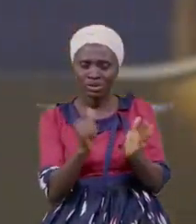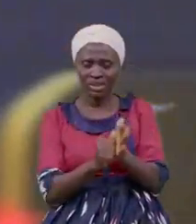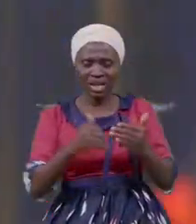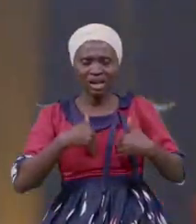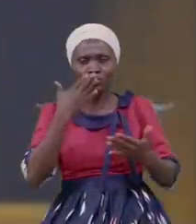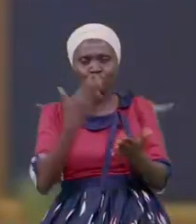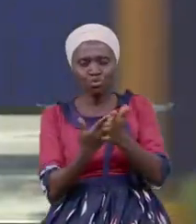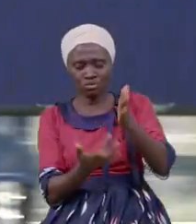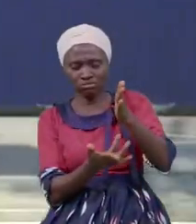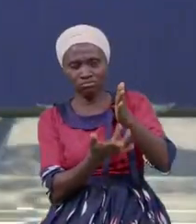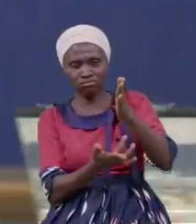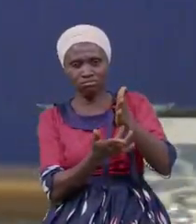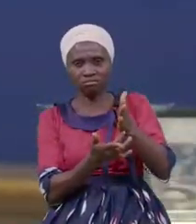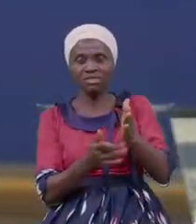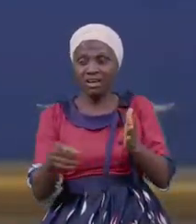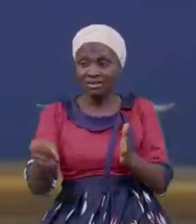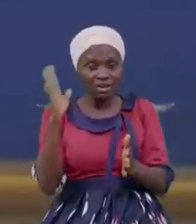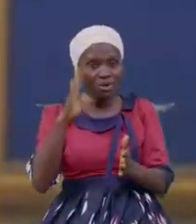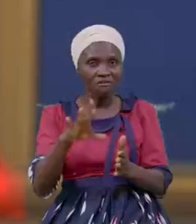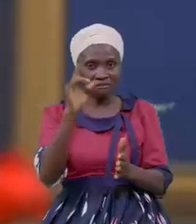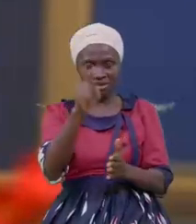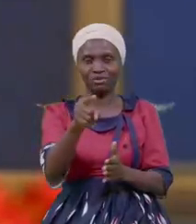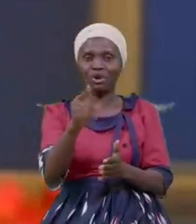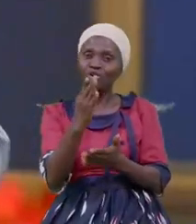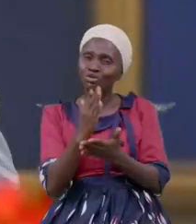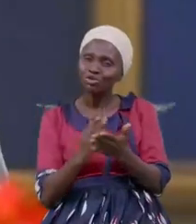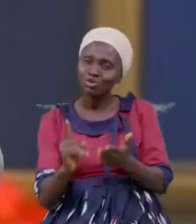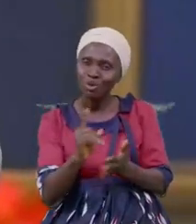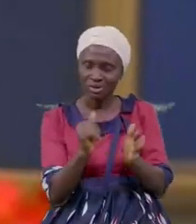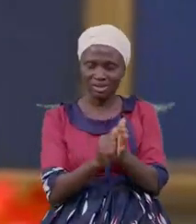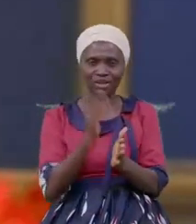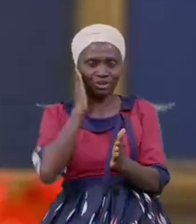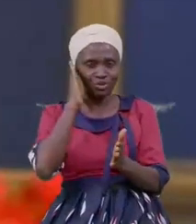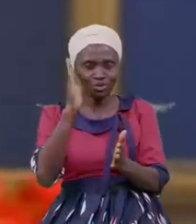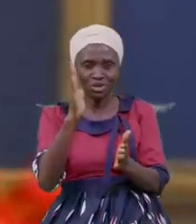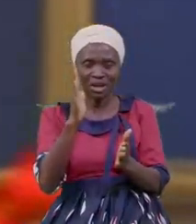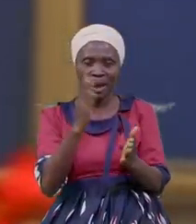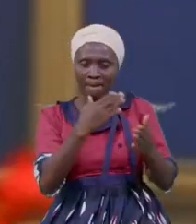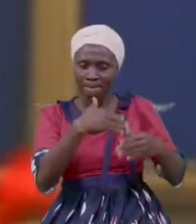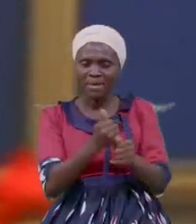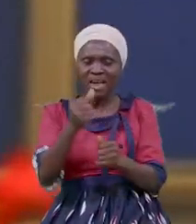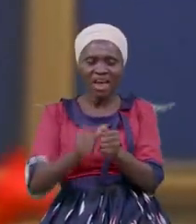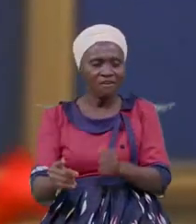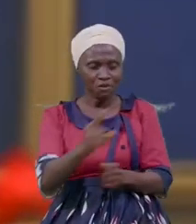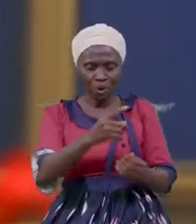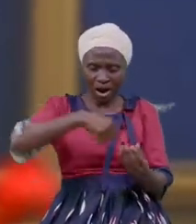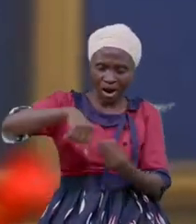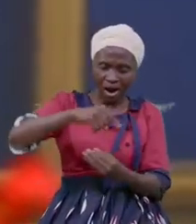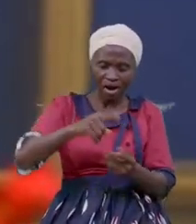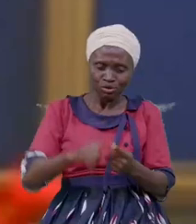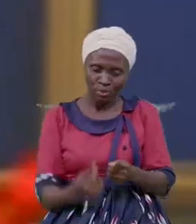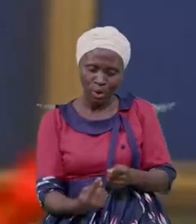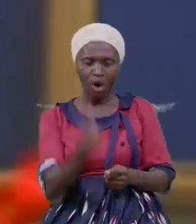qui est en train de gravir et qui portera tout autour d'elle ils vont te trouver qui peut